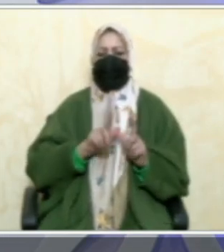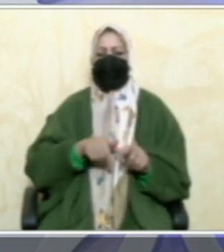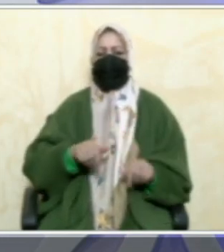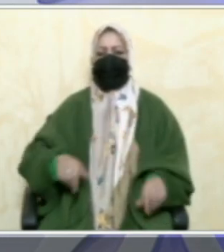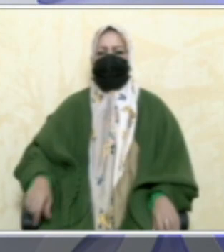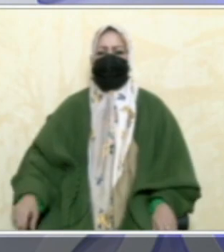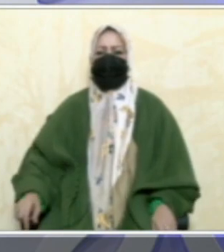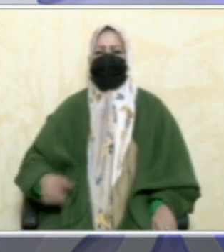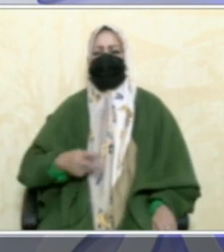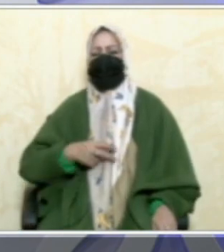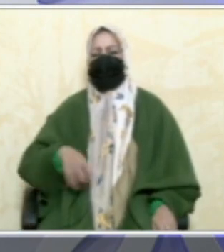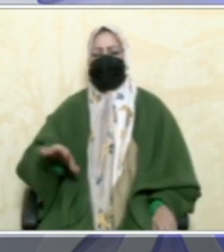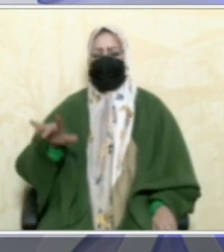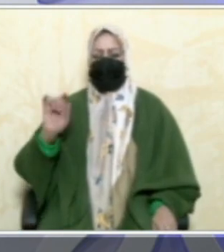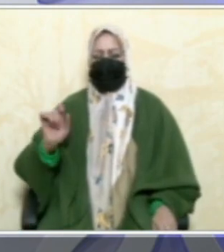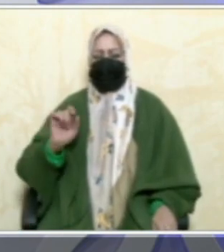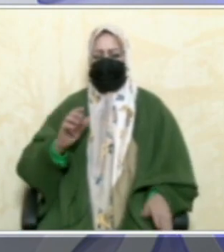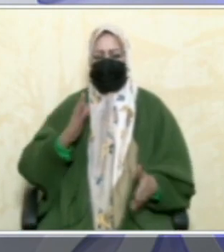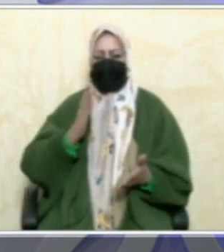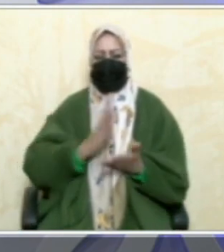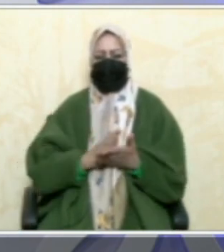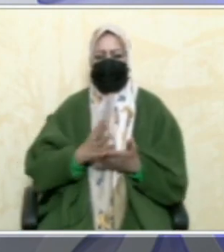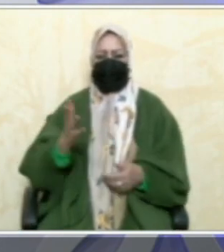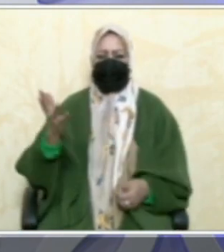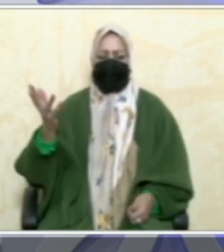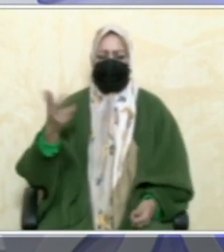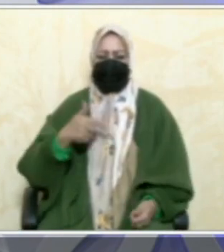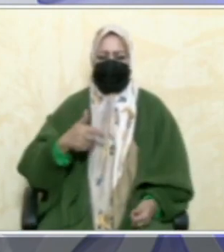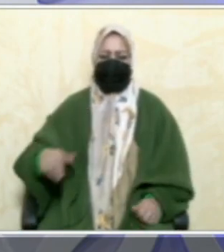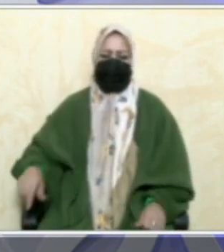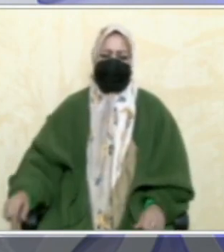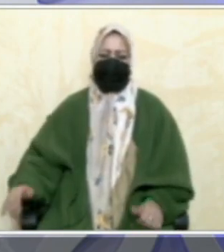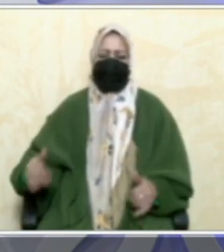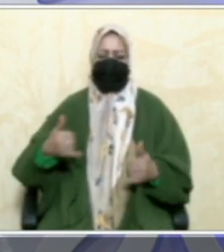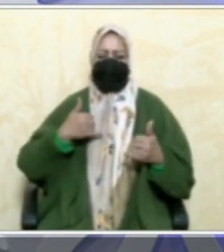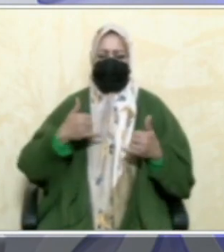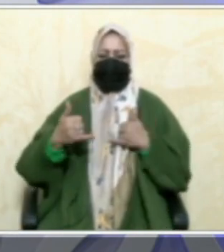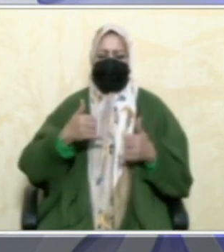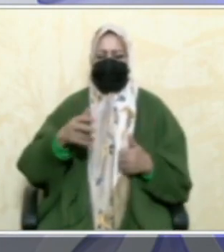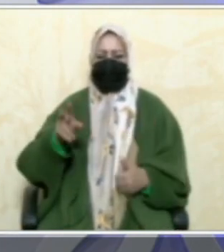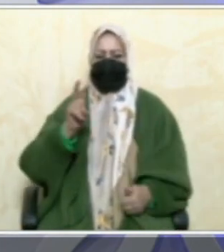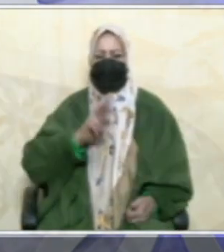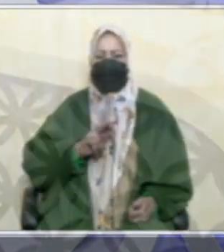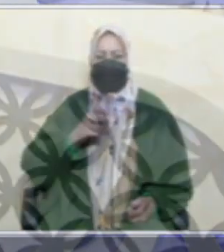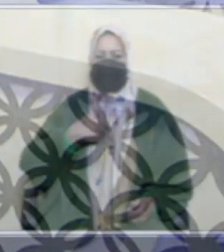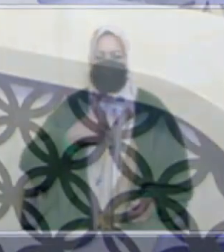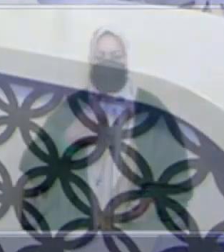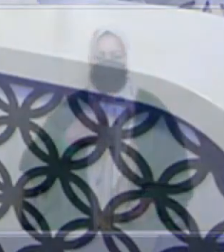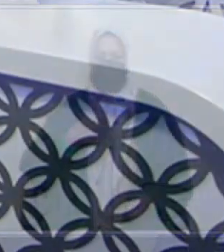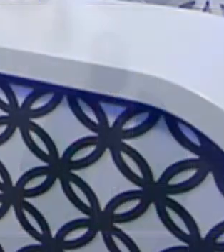ثم نستقبل الأسئلة والاتصالات وعذرا على الإطالة.